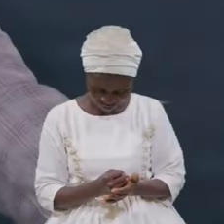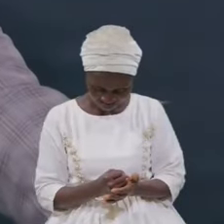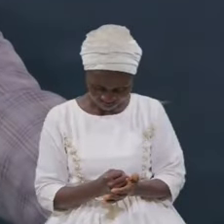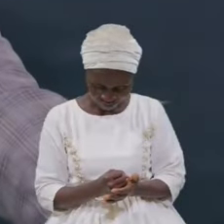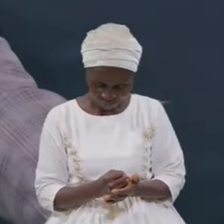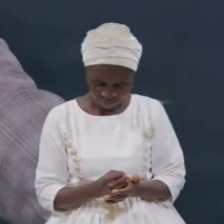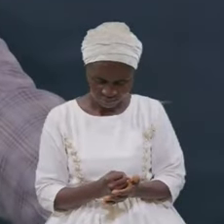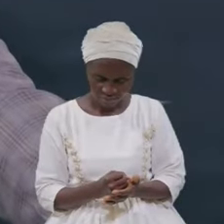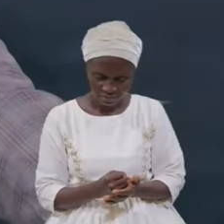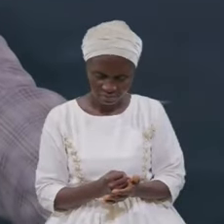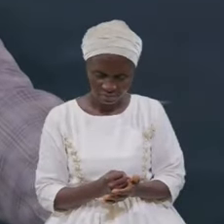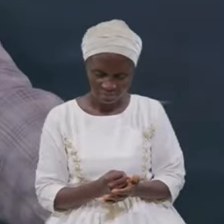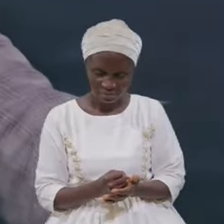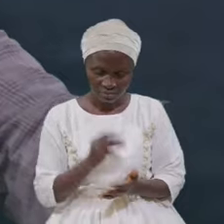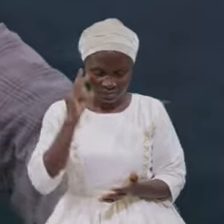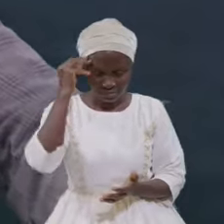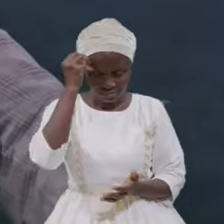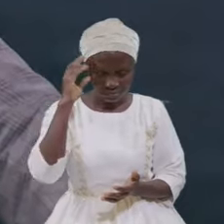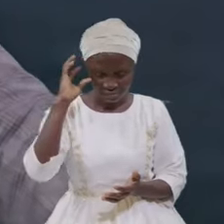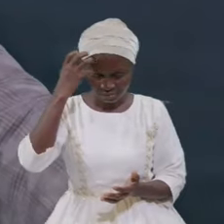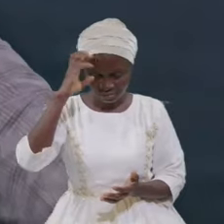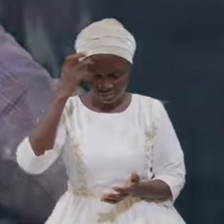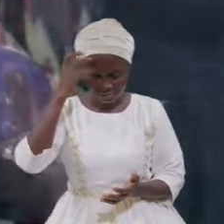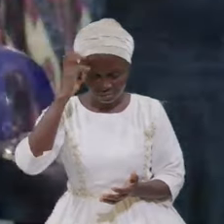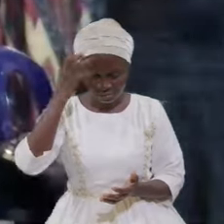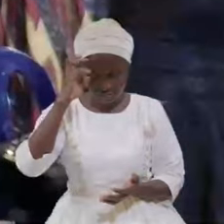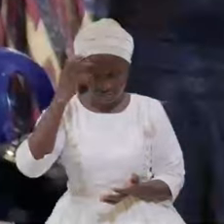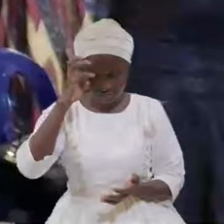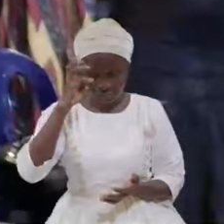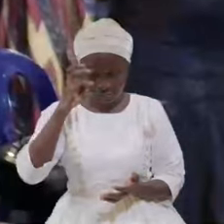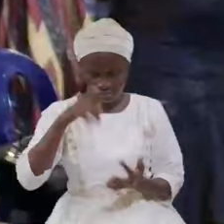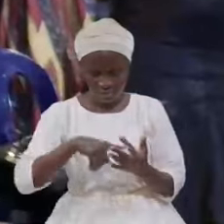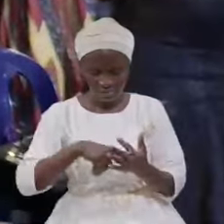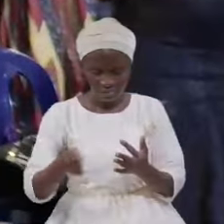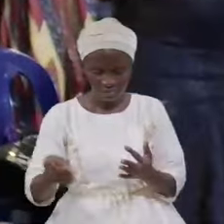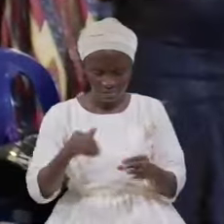Folie, insanité, sors au nom de Jésus.